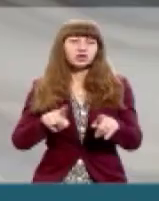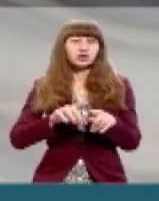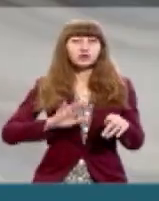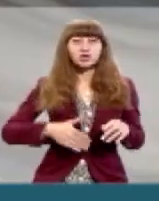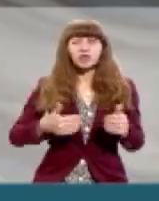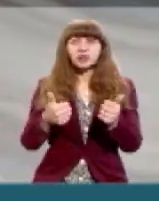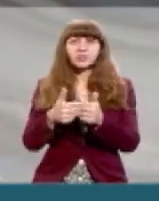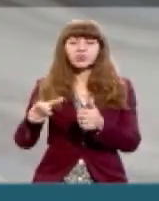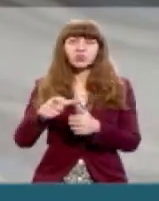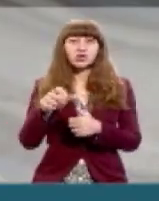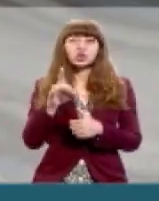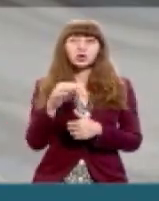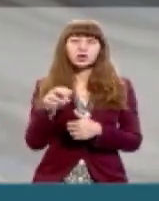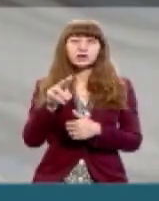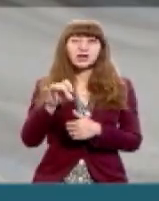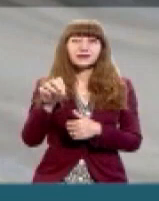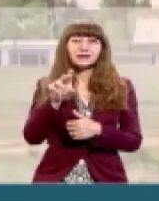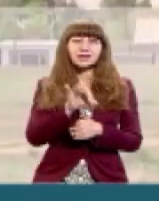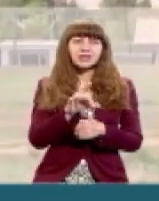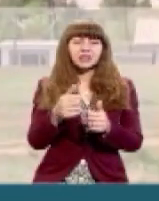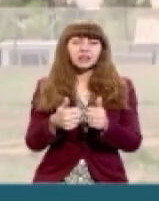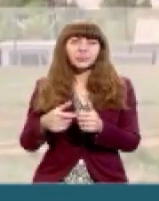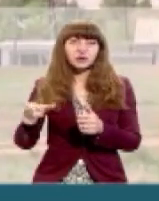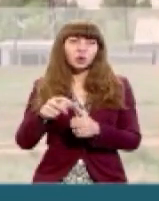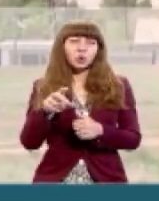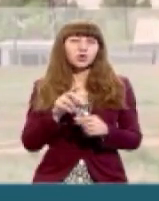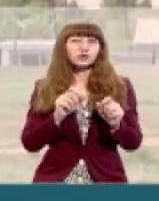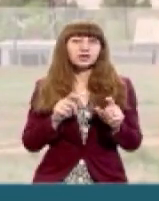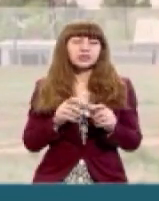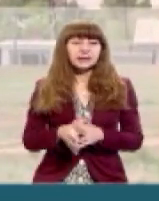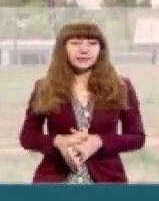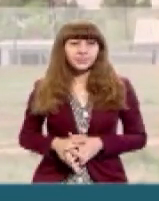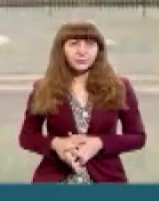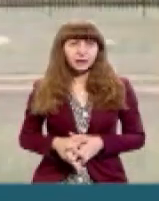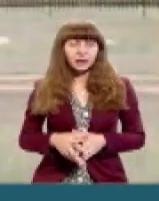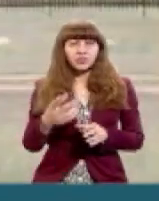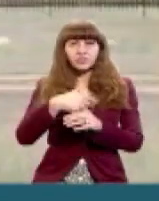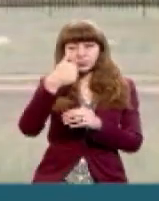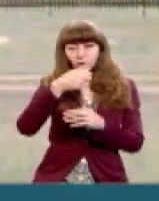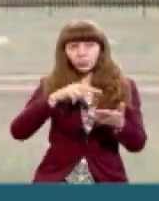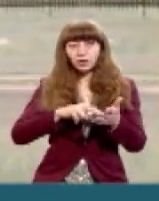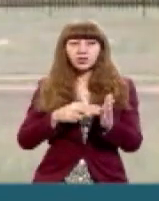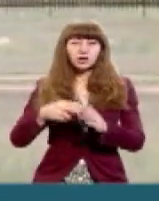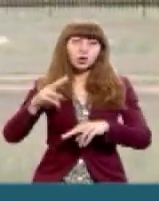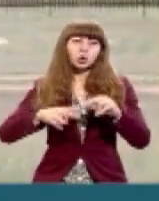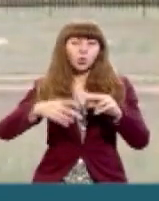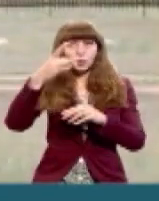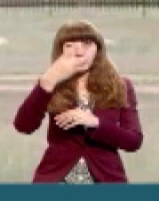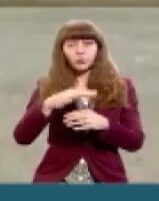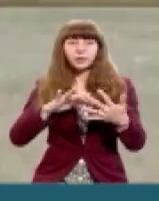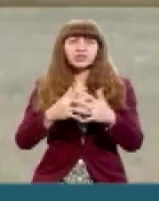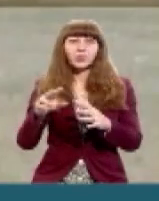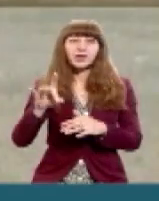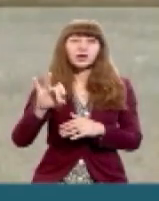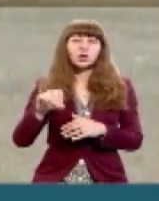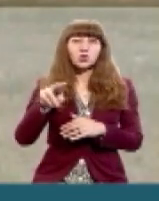реки Шортанды в городе Житогора. Общая стоимость всех проектов более 1 миллиарда тенге. Также в этом году планируют построить дом культуры в селе